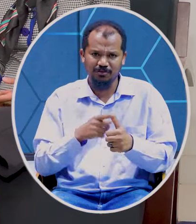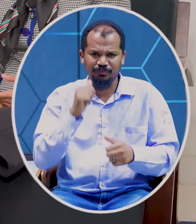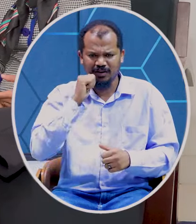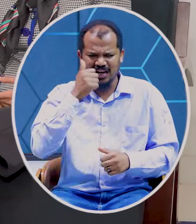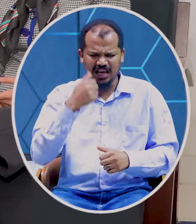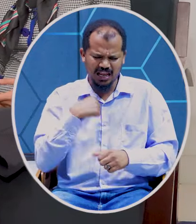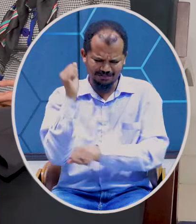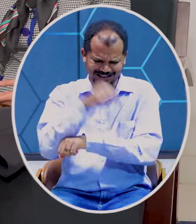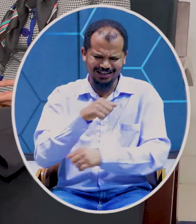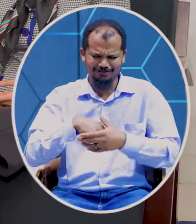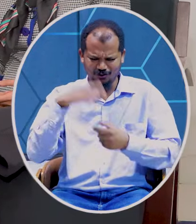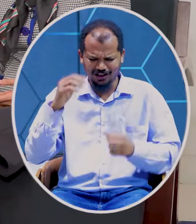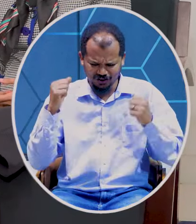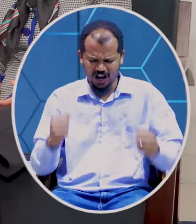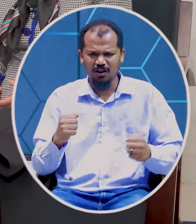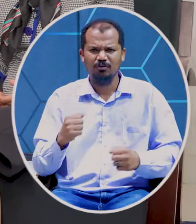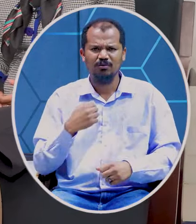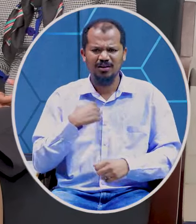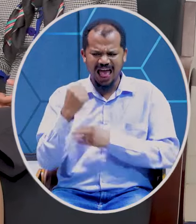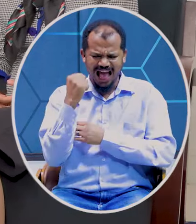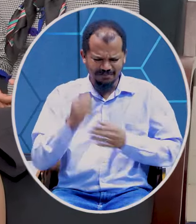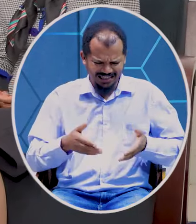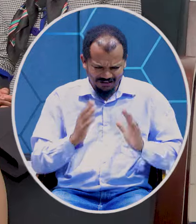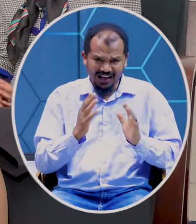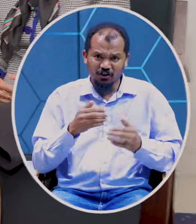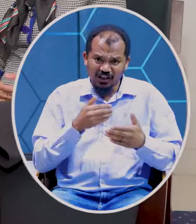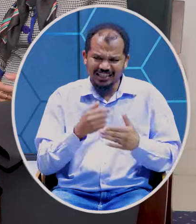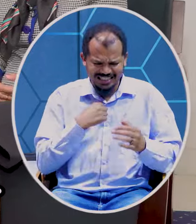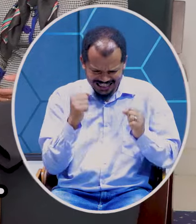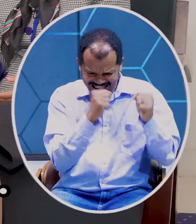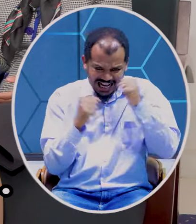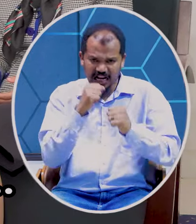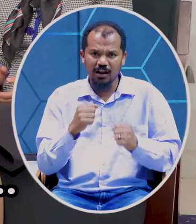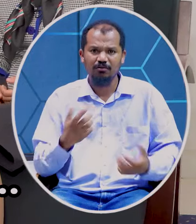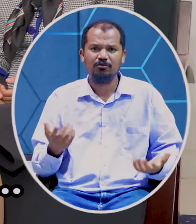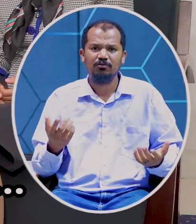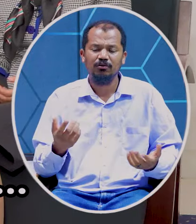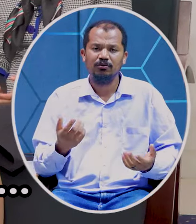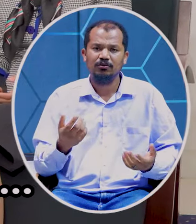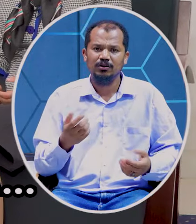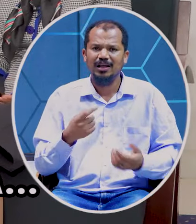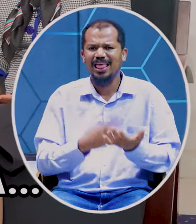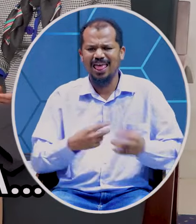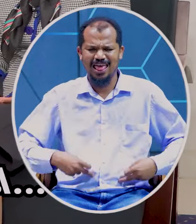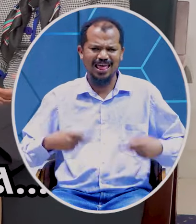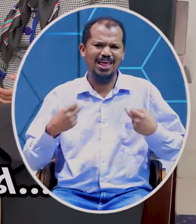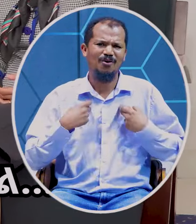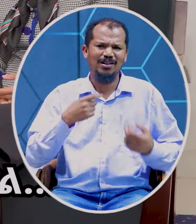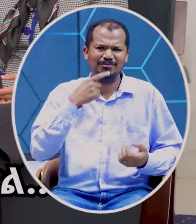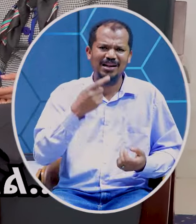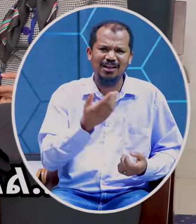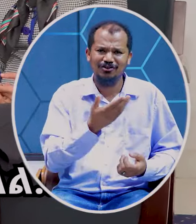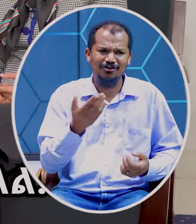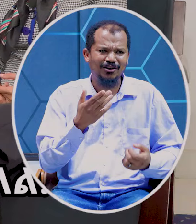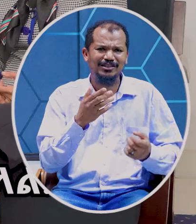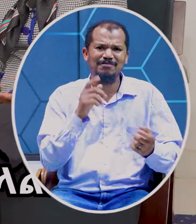ምንም ነገር መወጣት እንደሚችሉ ማመን፣ አቅማቸው እስከፈቀደ ድረስ መታገል ነው። በቃ እስኪጠልብ ድረስ መታገል ነው። ምንም ይሄ ህይወት ነው፣